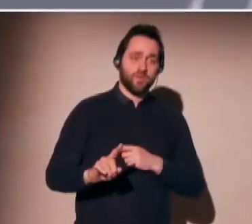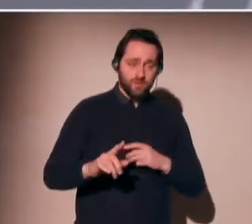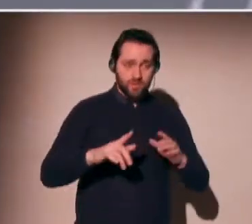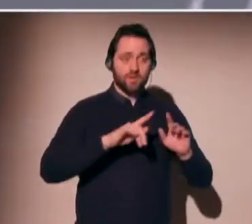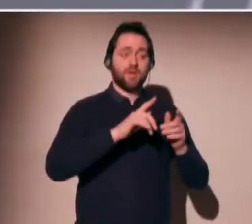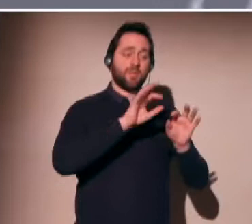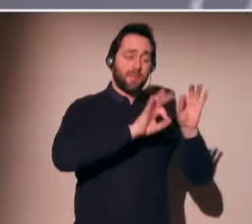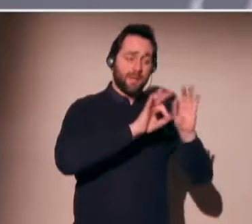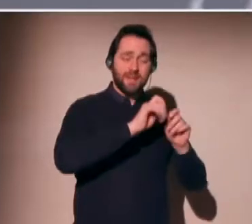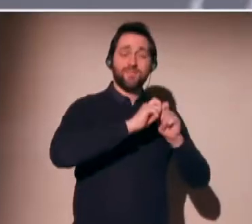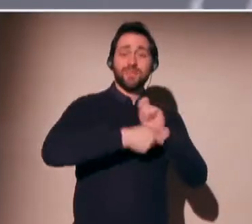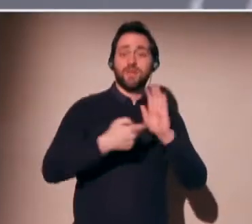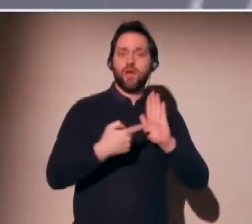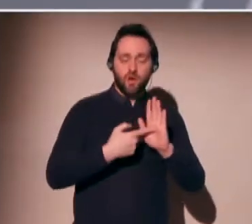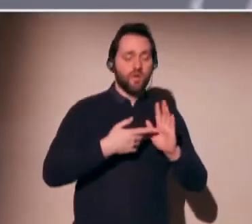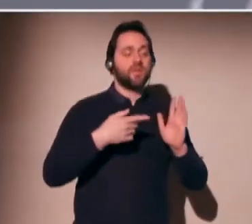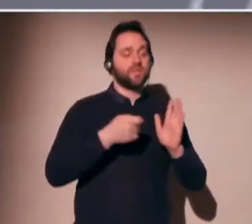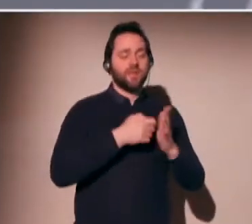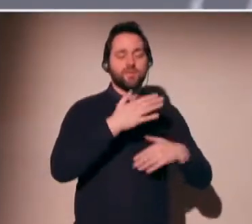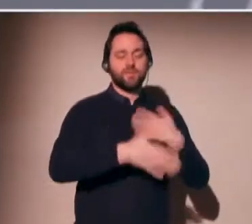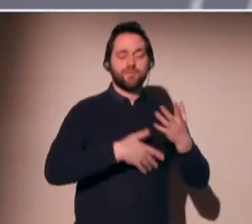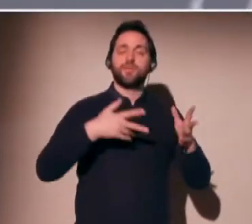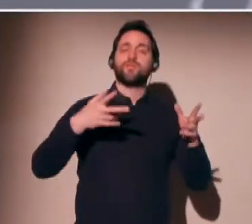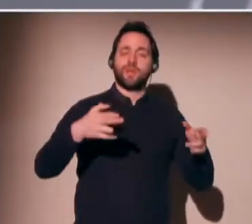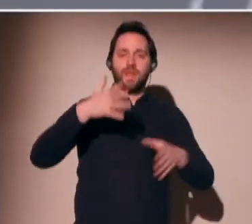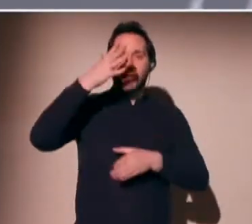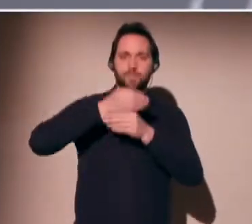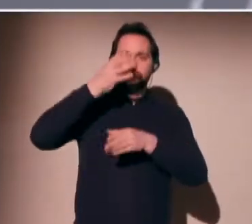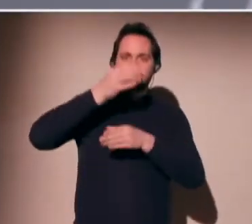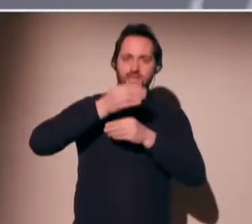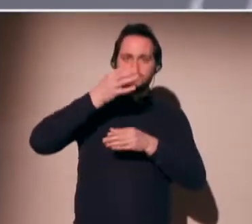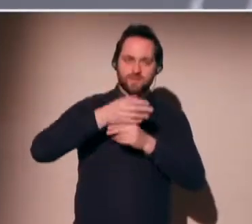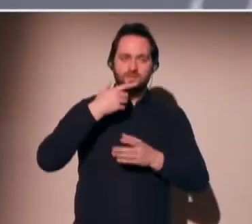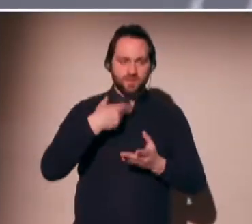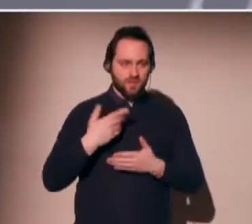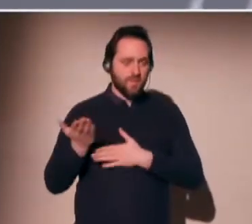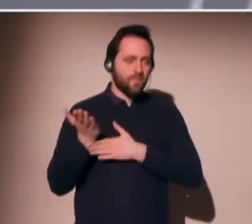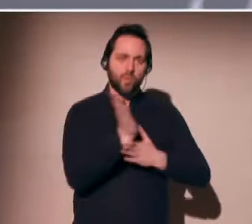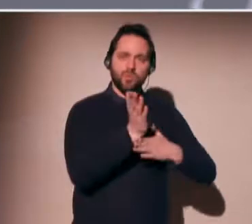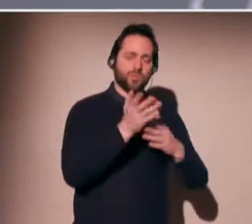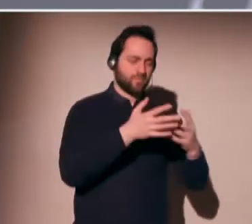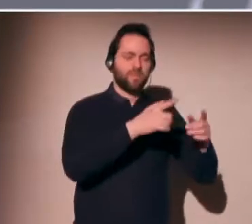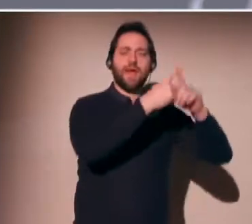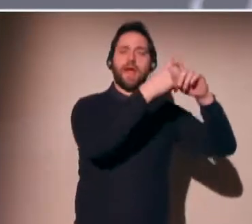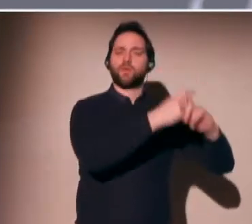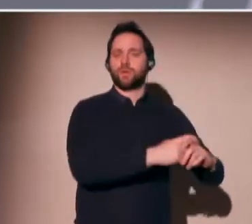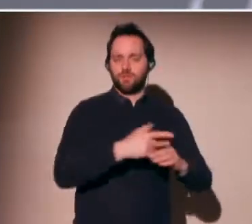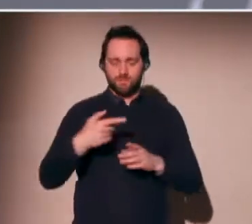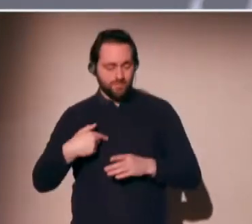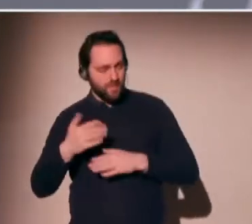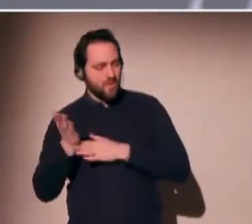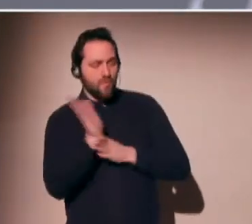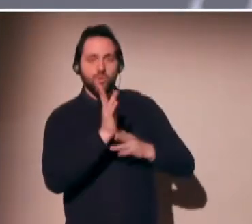d'apprentissage. Dans cette phase d'apprentissage, on va donner des exemples à l'algorithme, et l'algorithme va